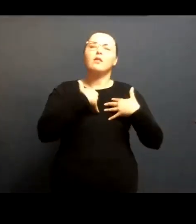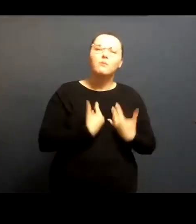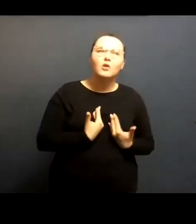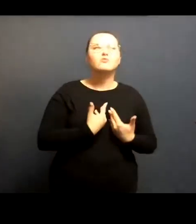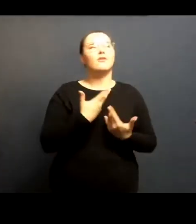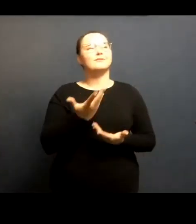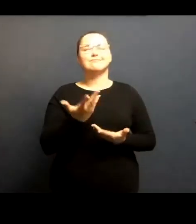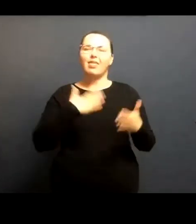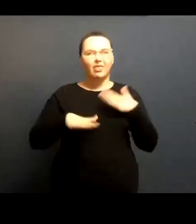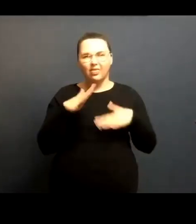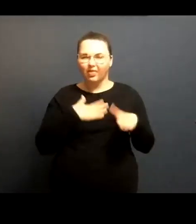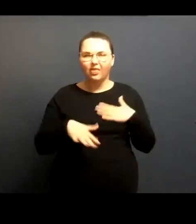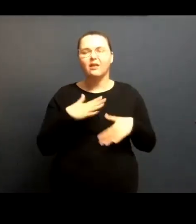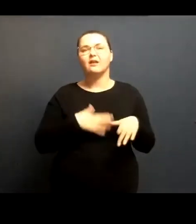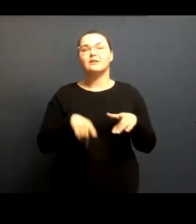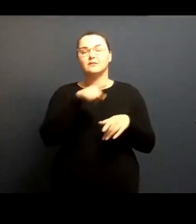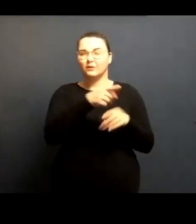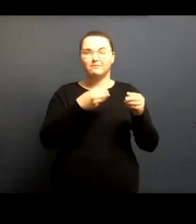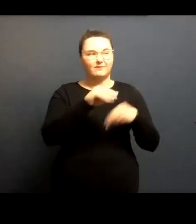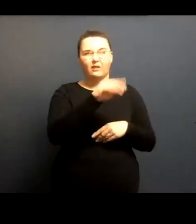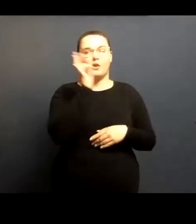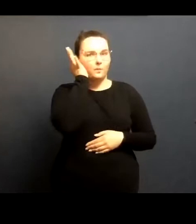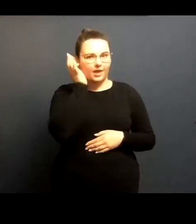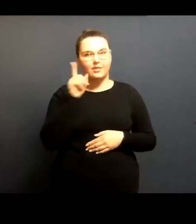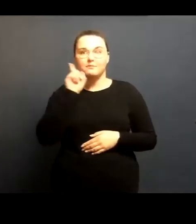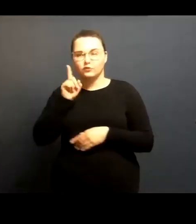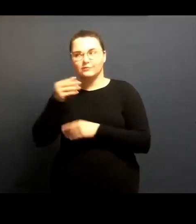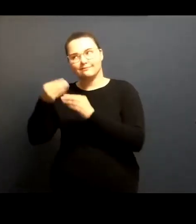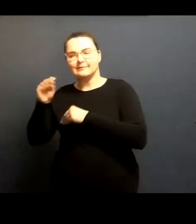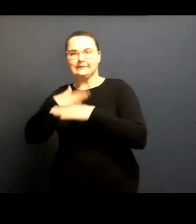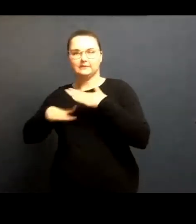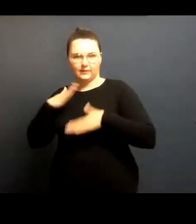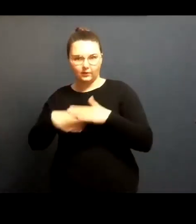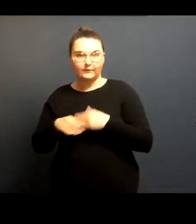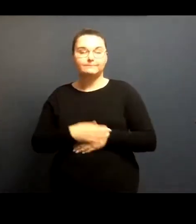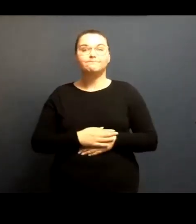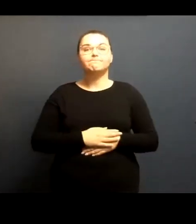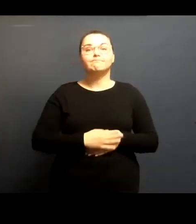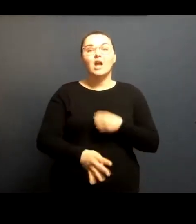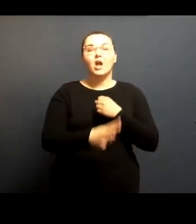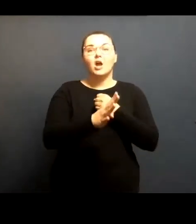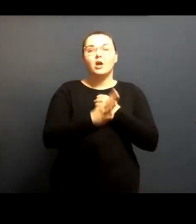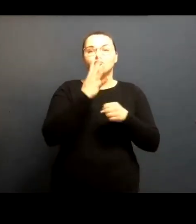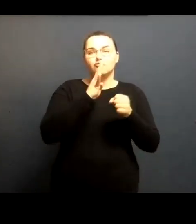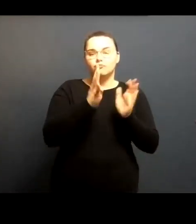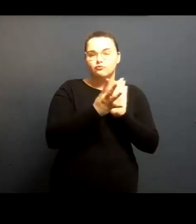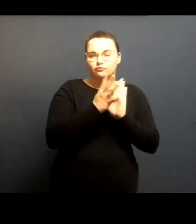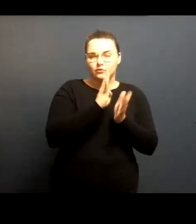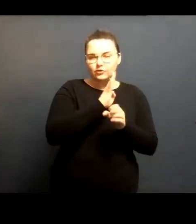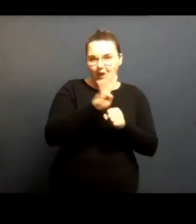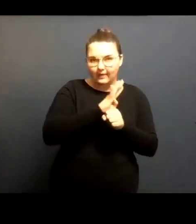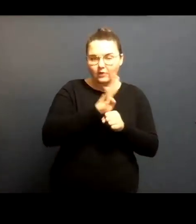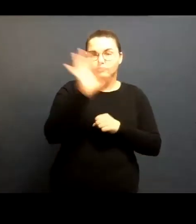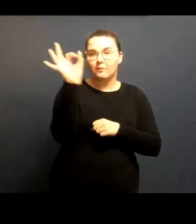nastrój również przewaga kobiet. Ponad 14% badanych kobiet wskazuje na brak